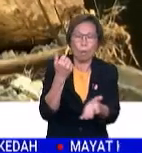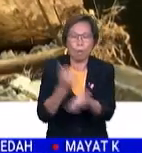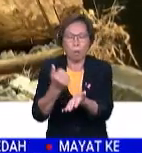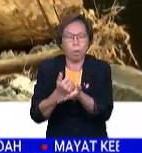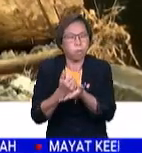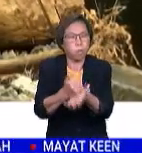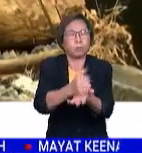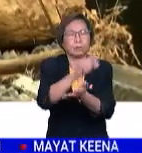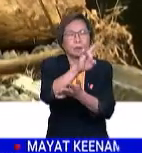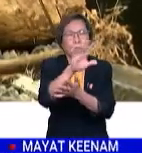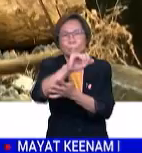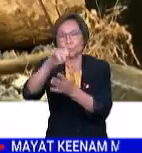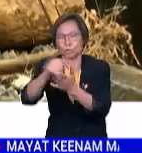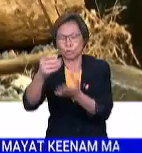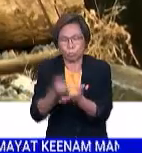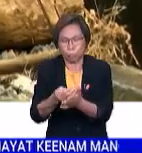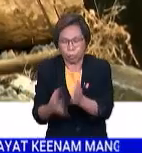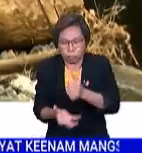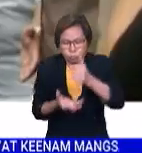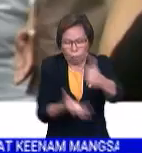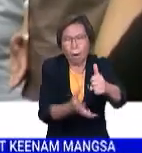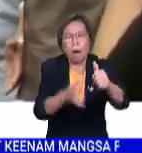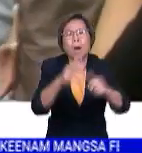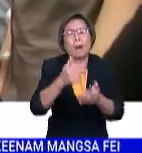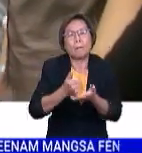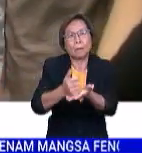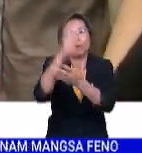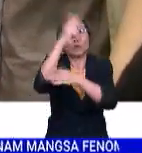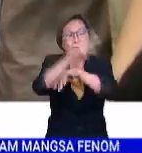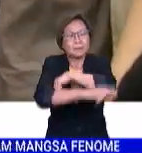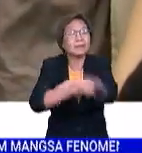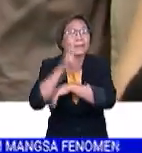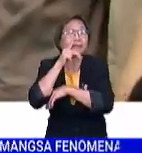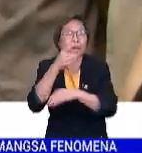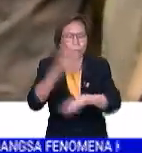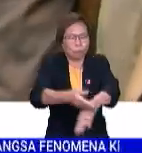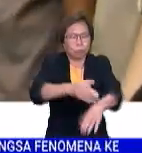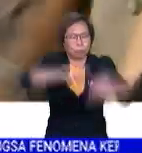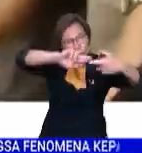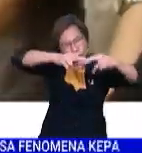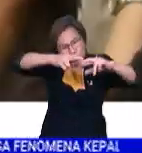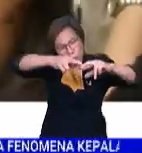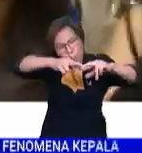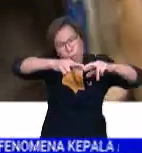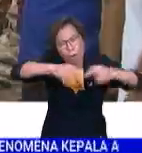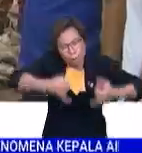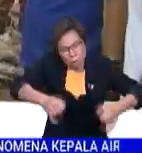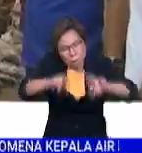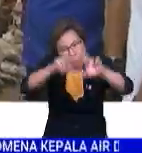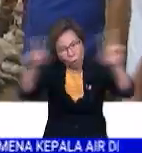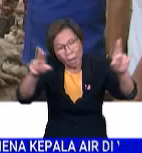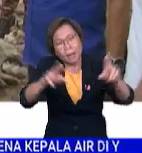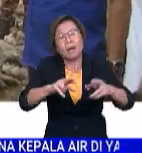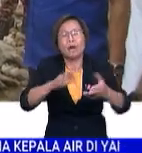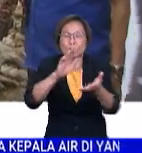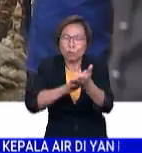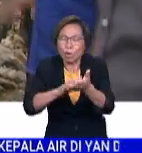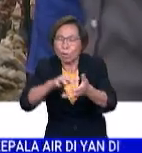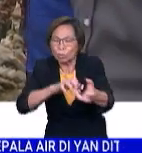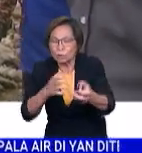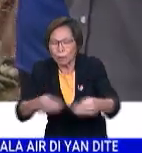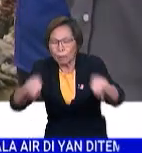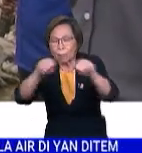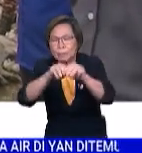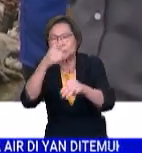segera RM75 juta bagi membantu kerajaan negeri memperbaiki kemudahan awam dan infrastruktur yang rosak akibat